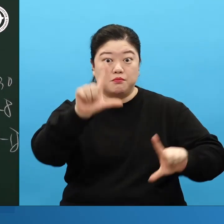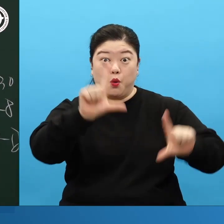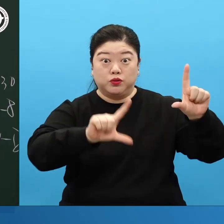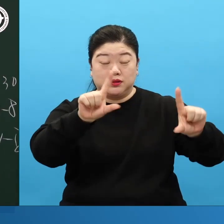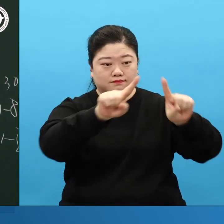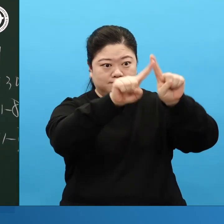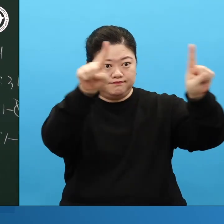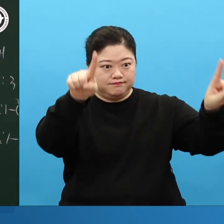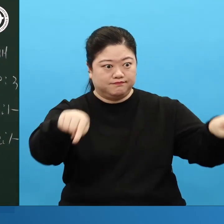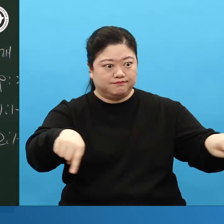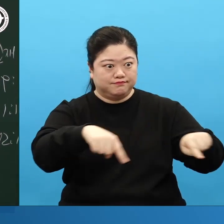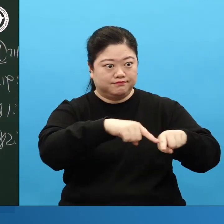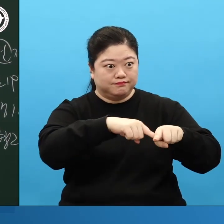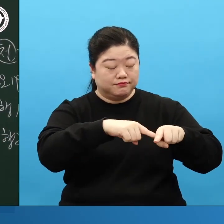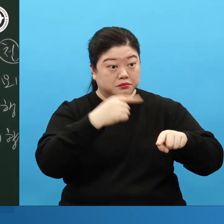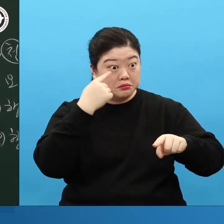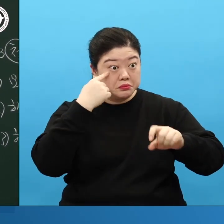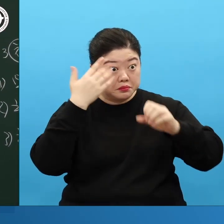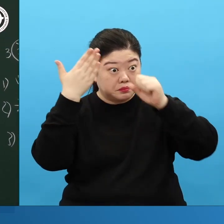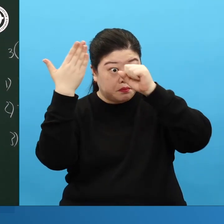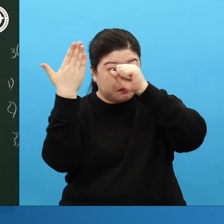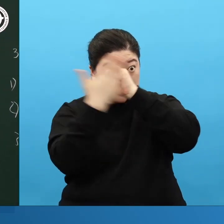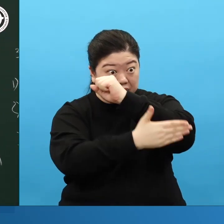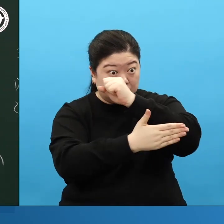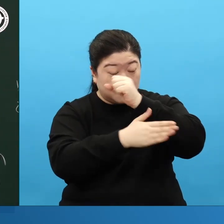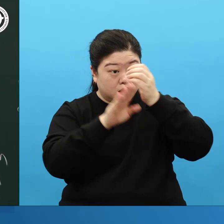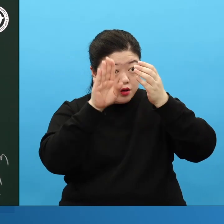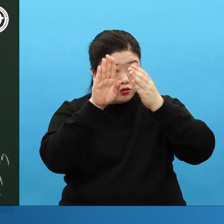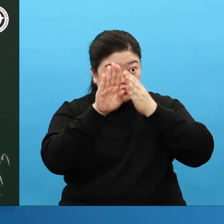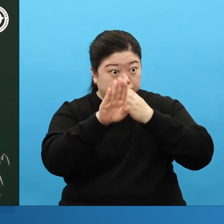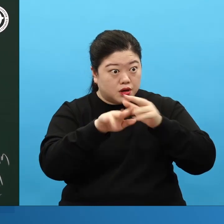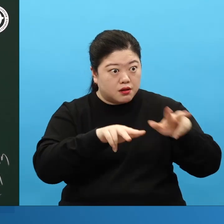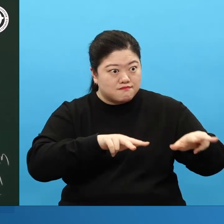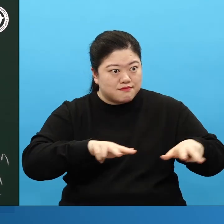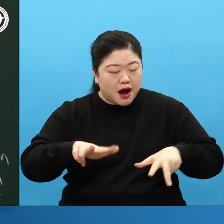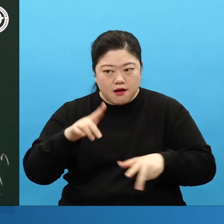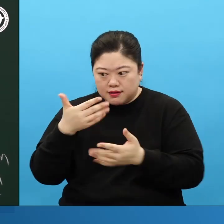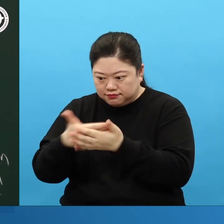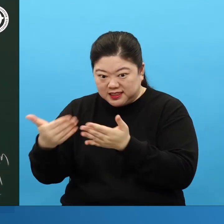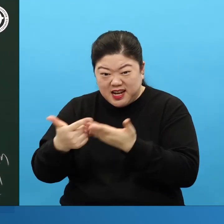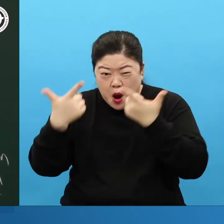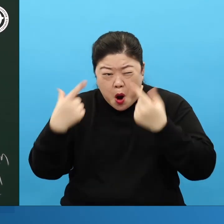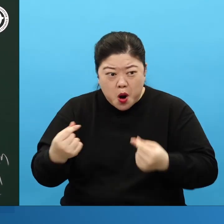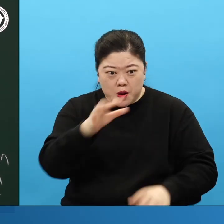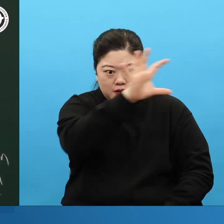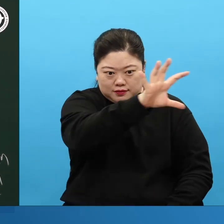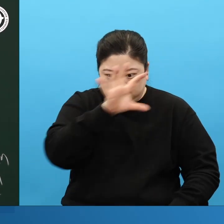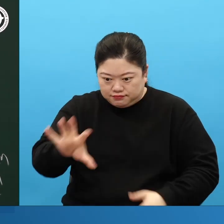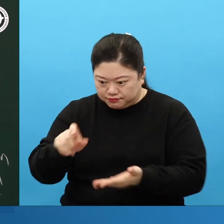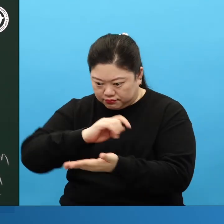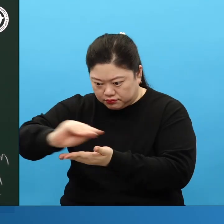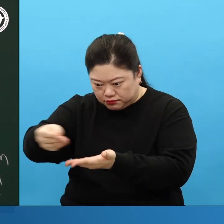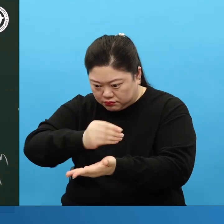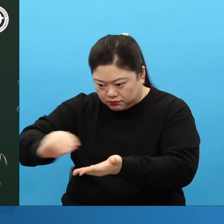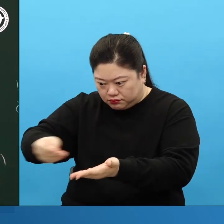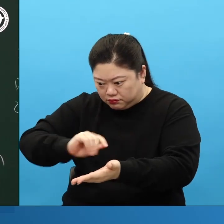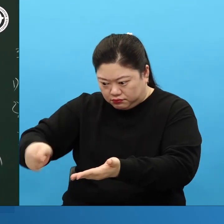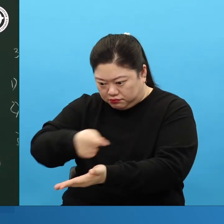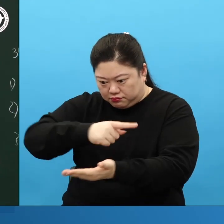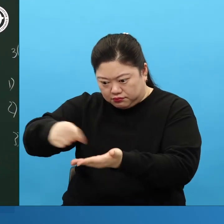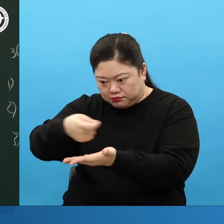정도예요. 5 minutos y lo pueden dibujar, es 자, 영적 sorprendente. 문제 있겠어요, 없겠어요? ¿Tendrán problemas espirituales o 당연히 no? 있지. Obviamente los tendrán.